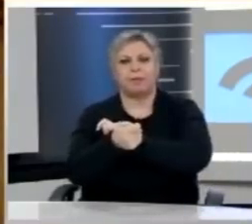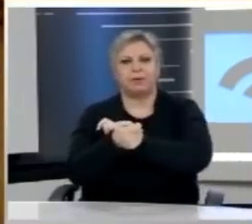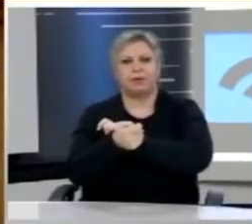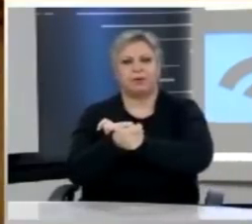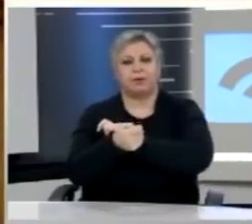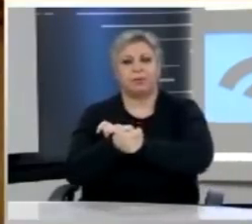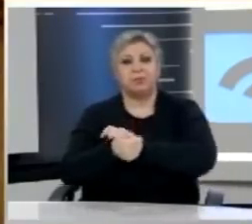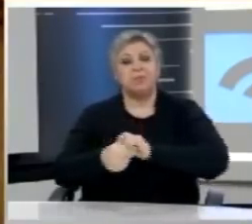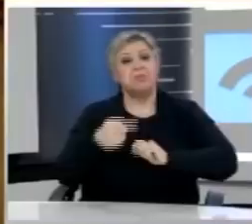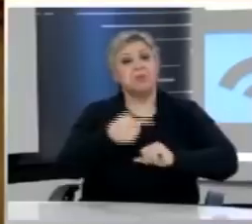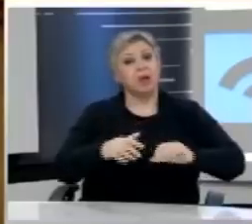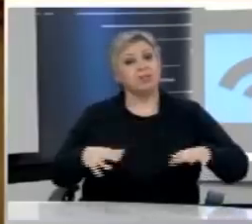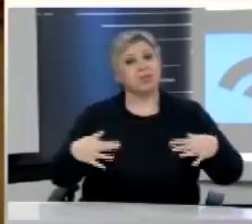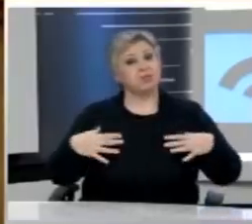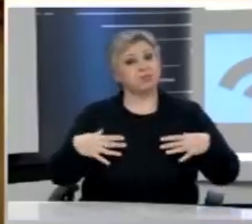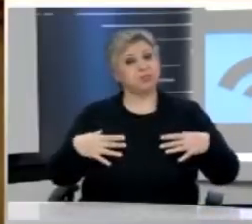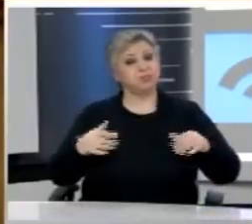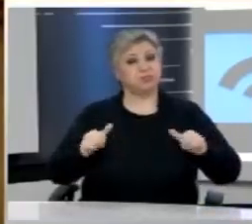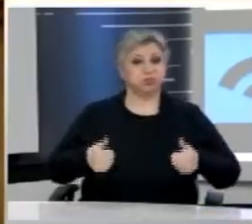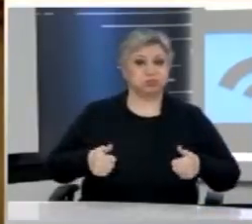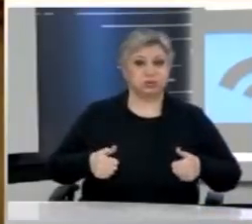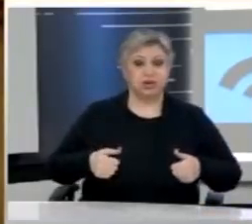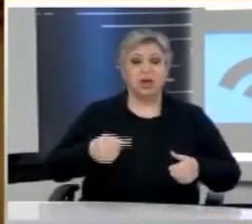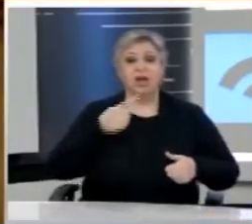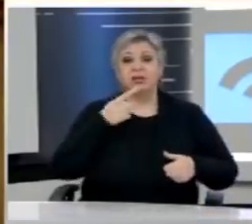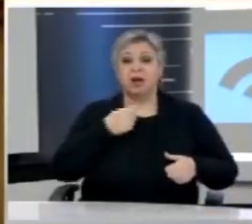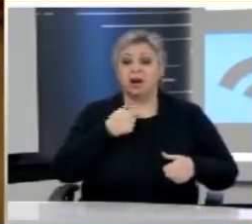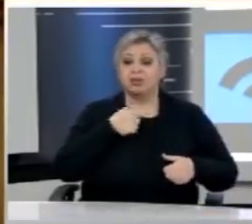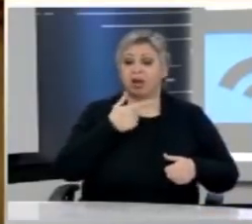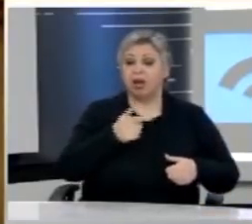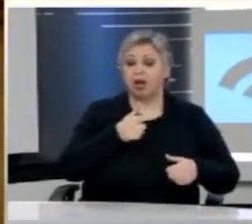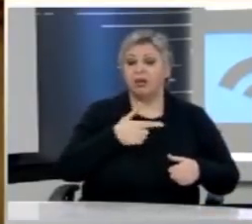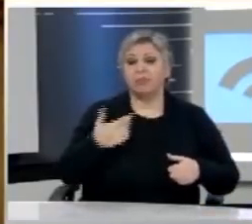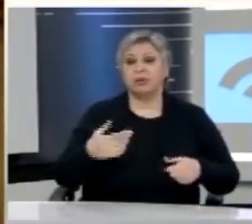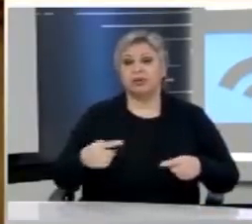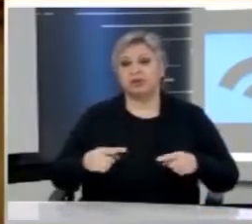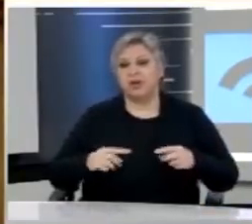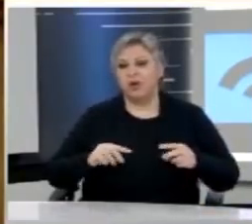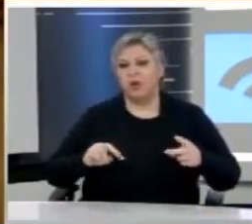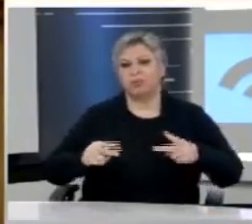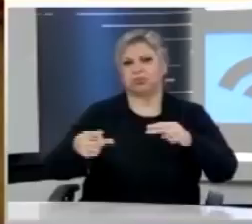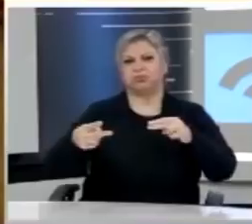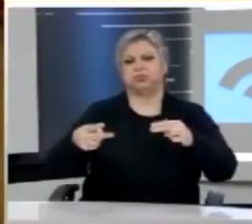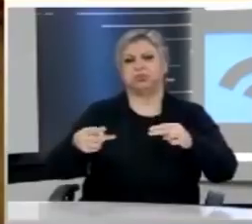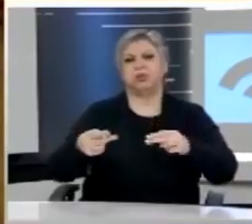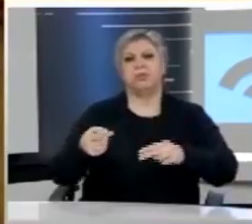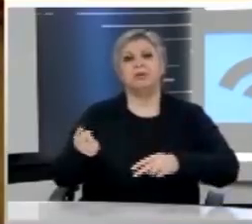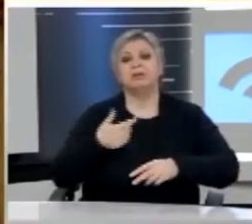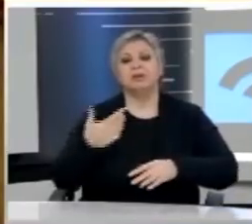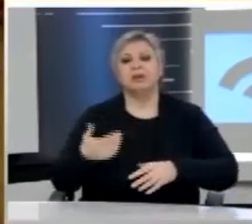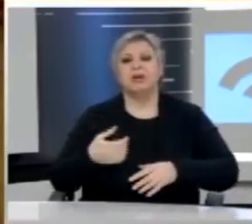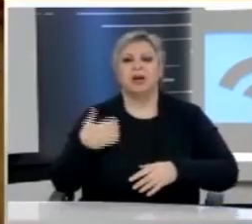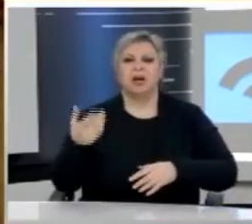το θράσος να εμφανίζεστε ως αντίπαλος της νεοφιλελεύθερης πολιτικής, την ίδια στιγμή που προχωράτε